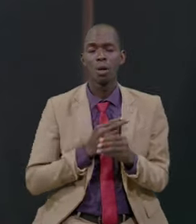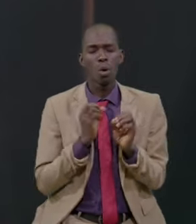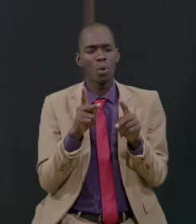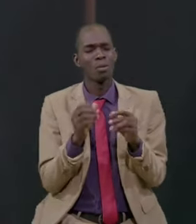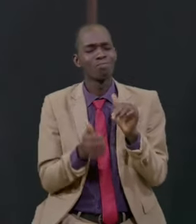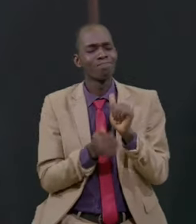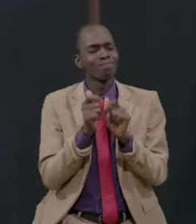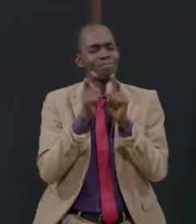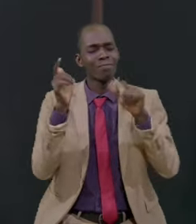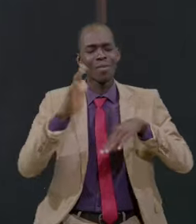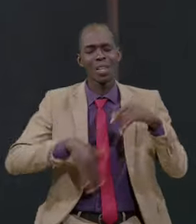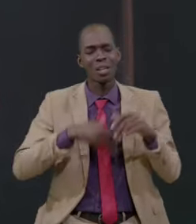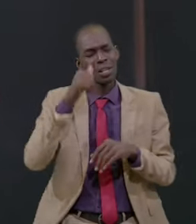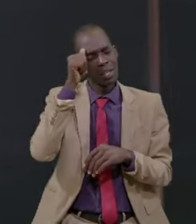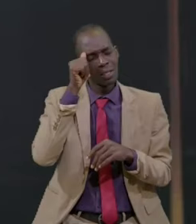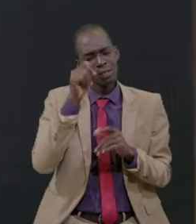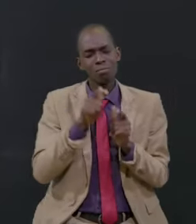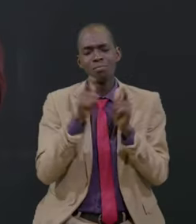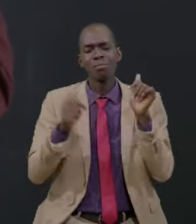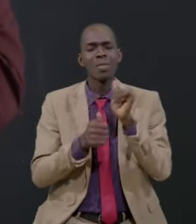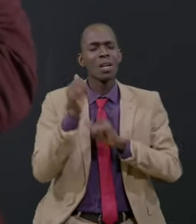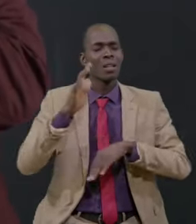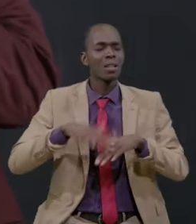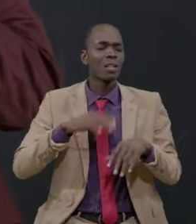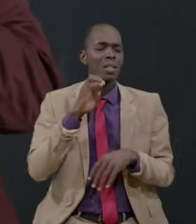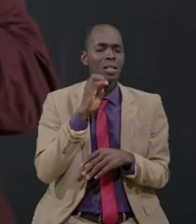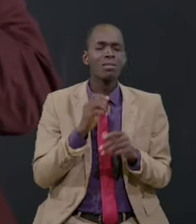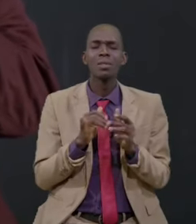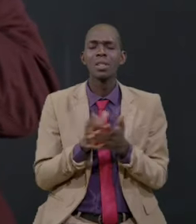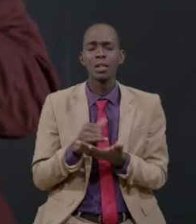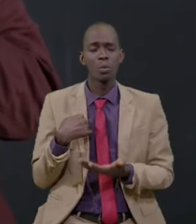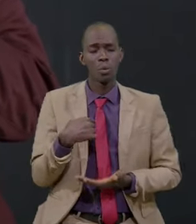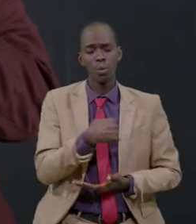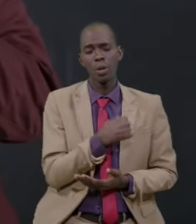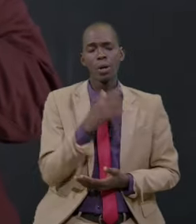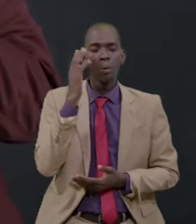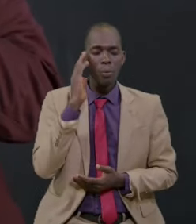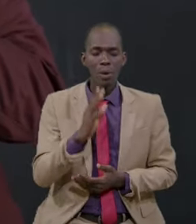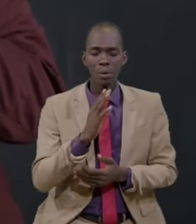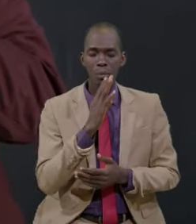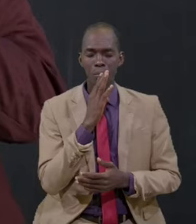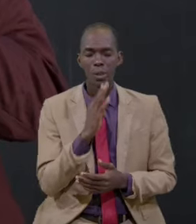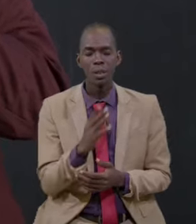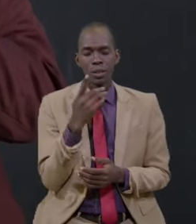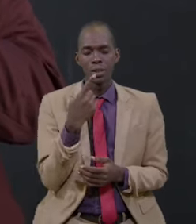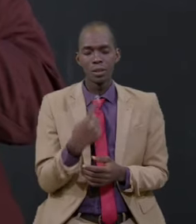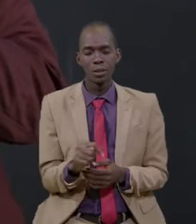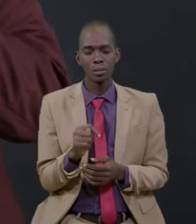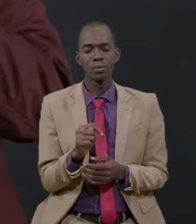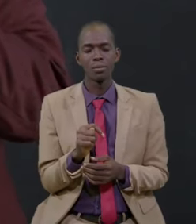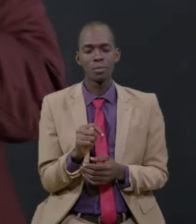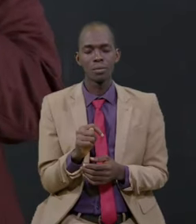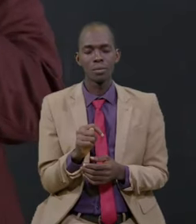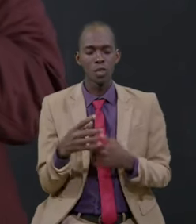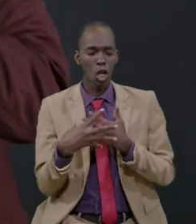d'Adam, plus grande que celle d'Ève, pour que nous soyons la copie,